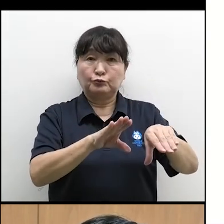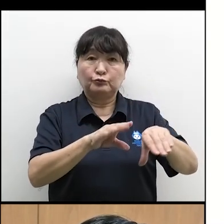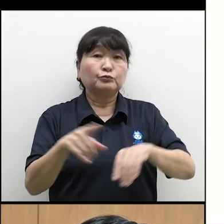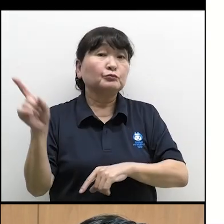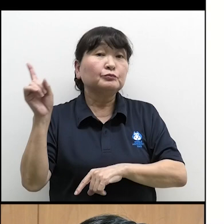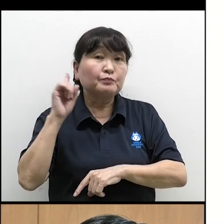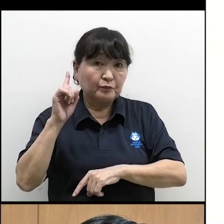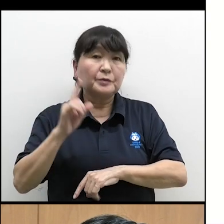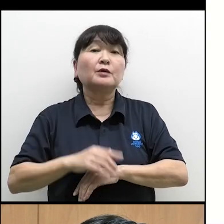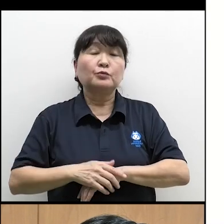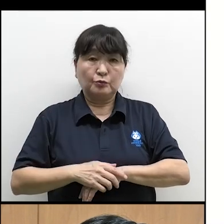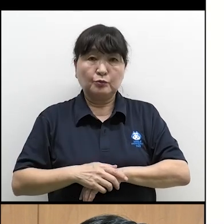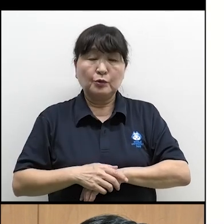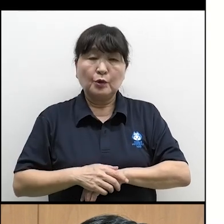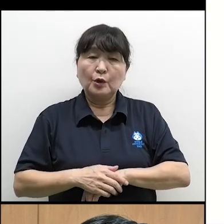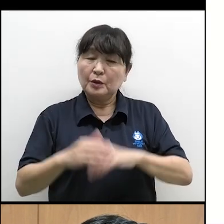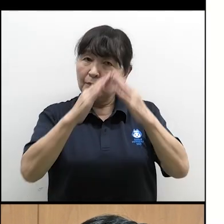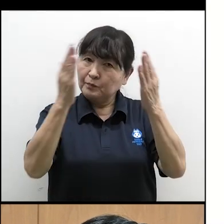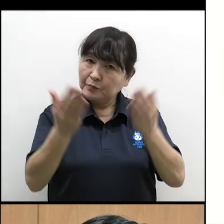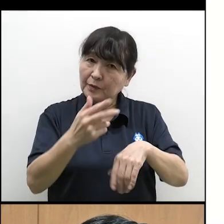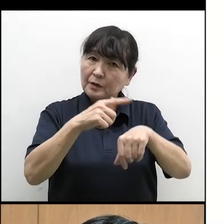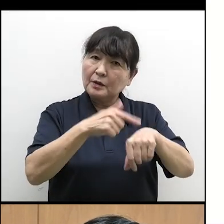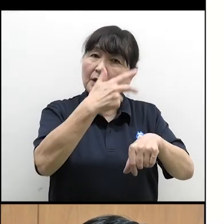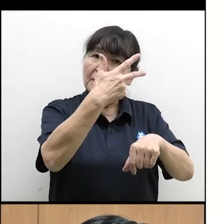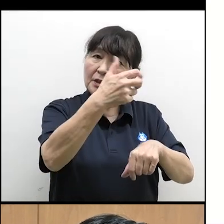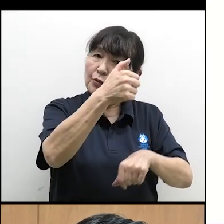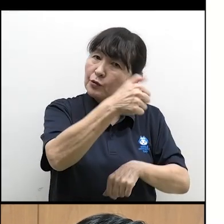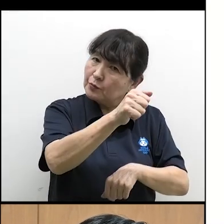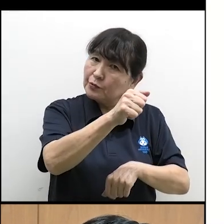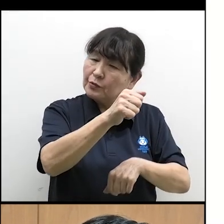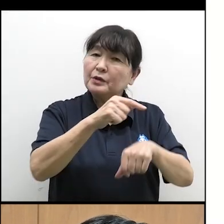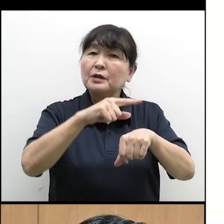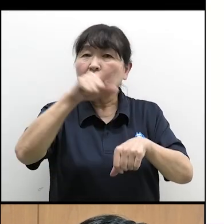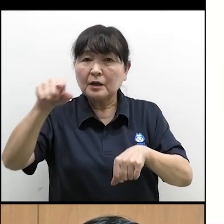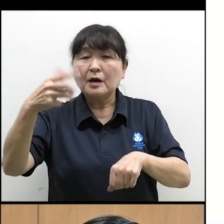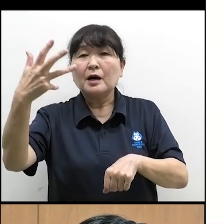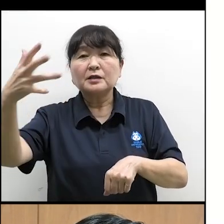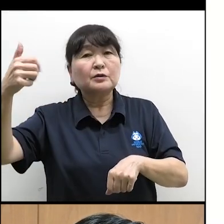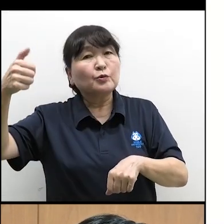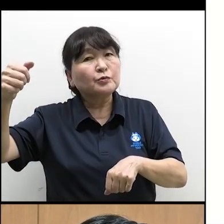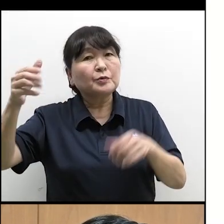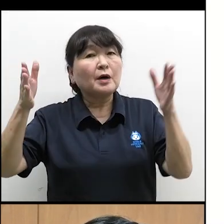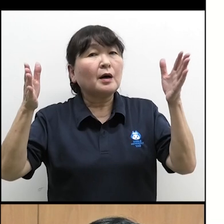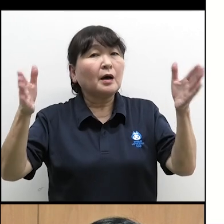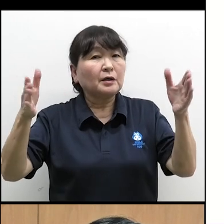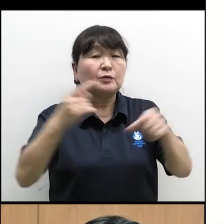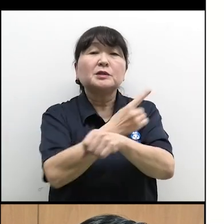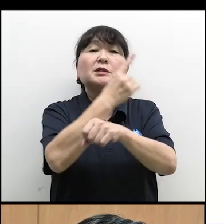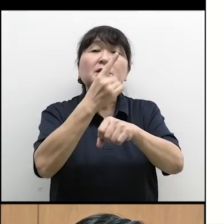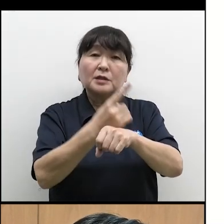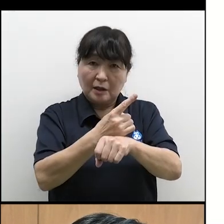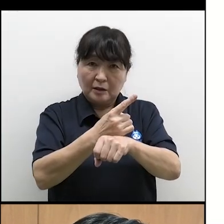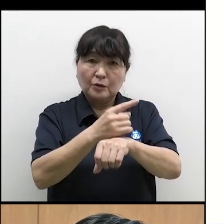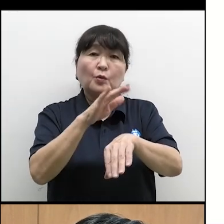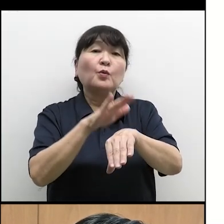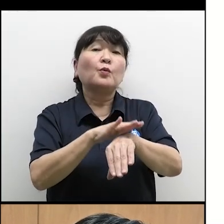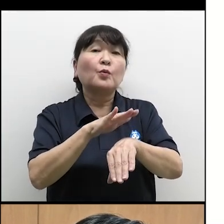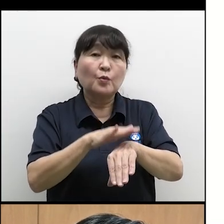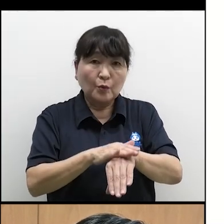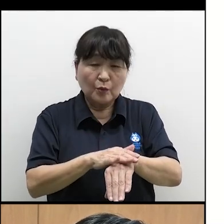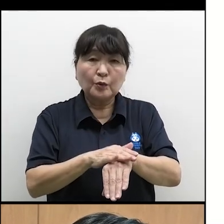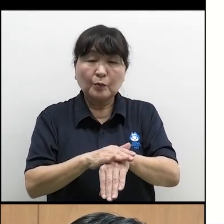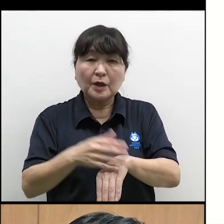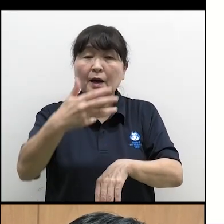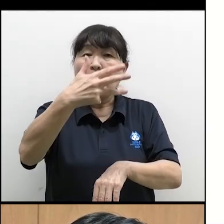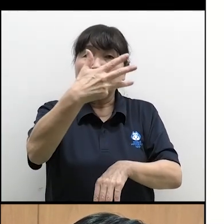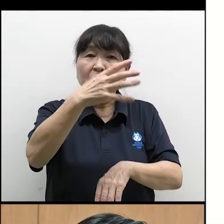むね7時50分から8時50分の間の1時間、そして特に8時から8時40分の間渋滞が多